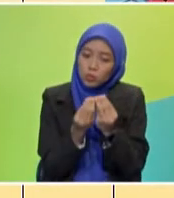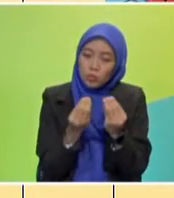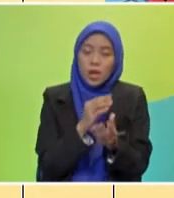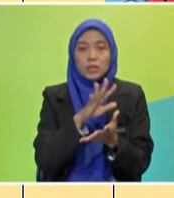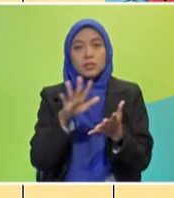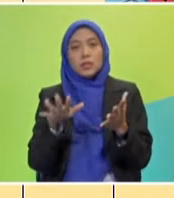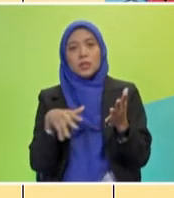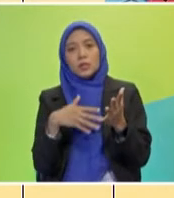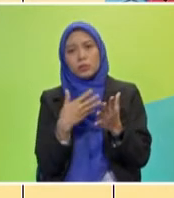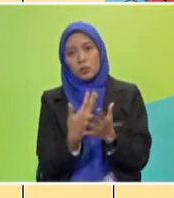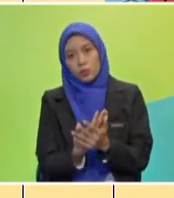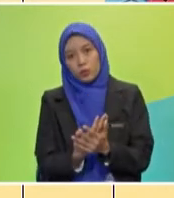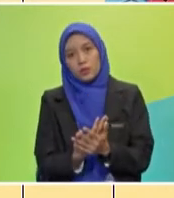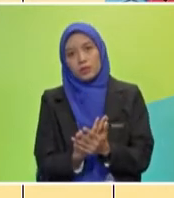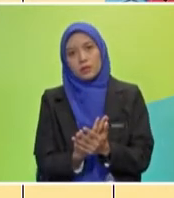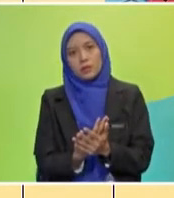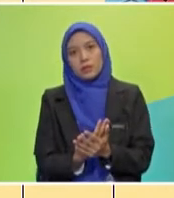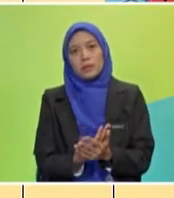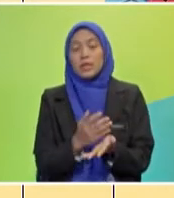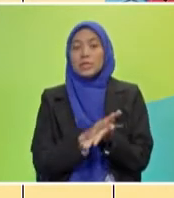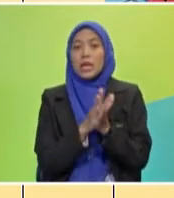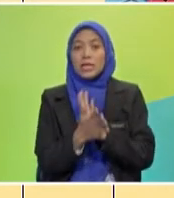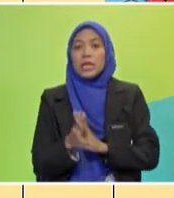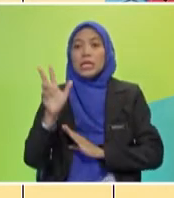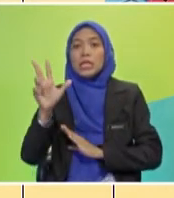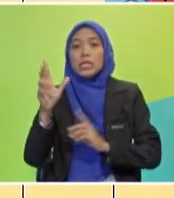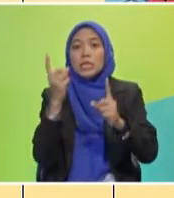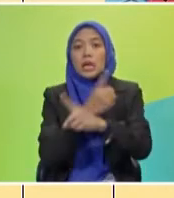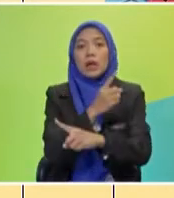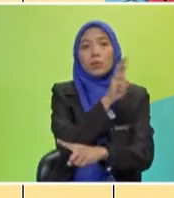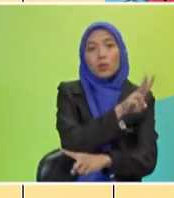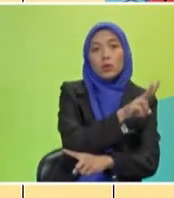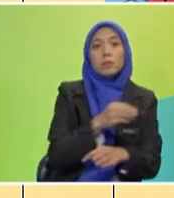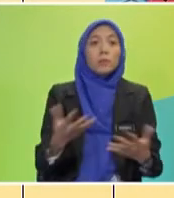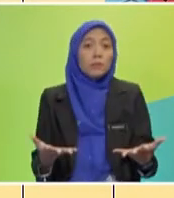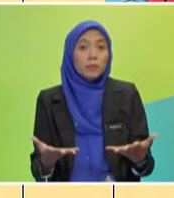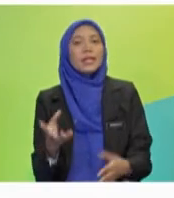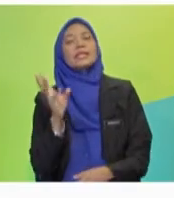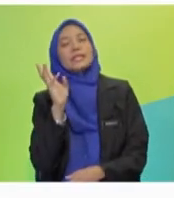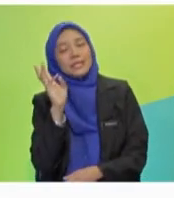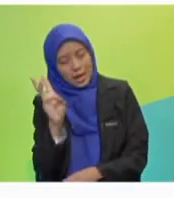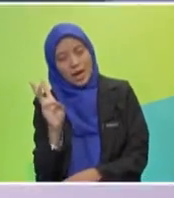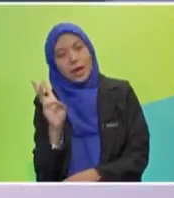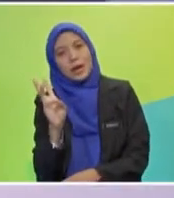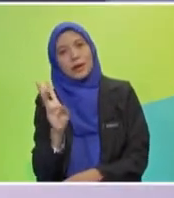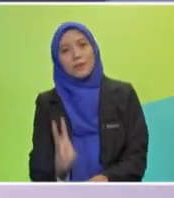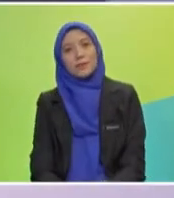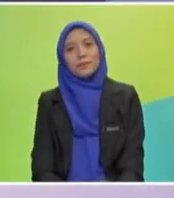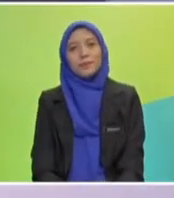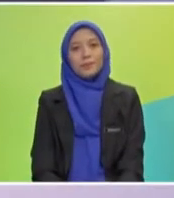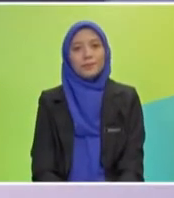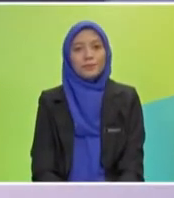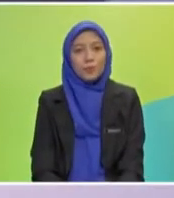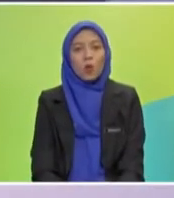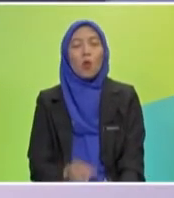keseluruhan objek. Jadi kita tiga darab dua sama dengan enam.